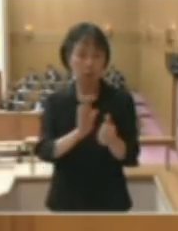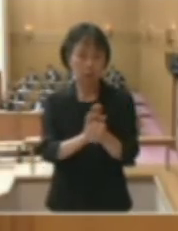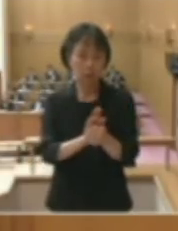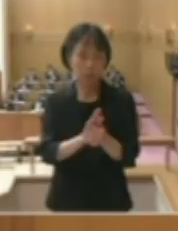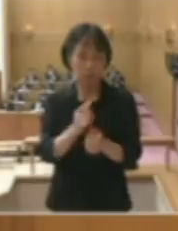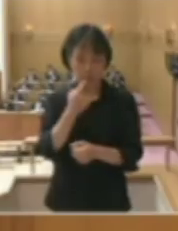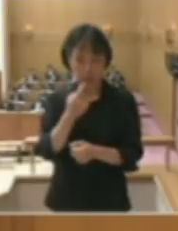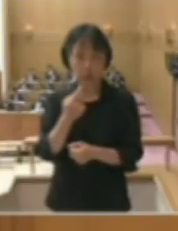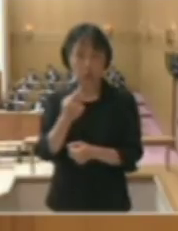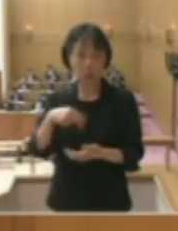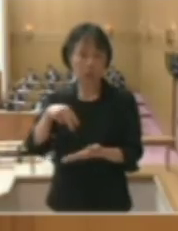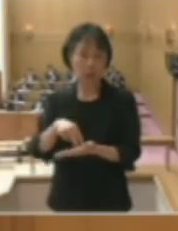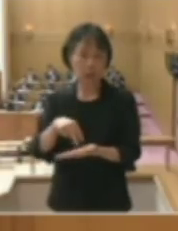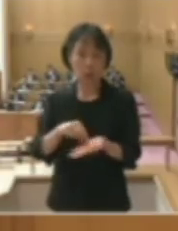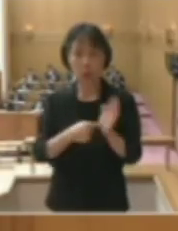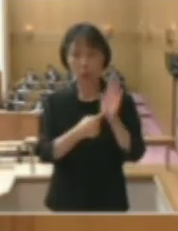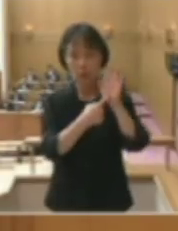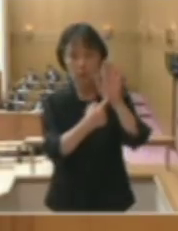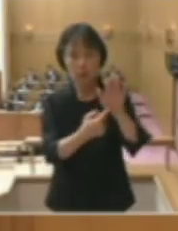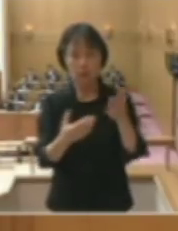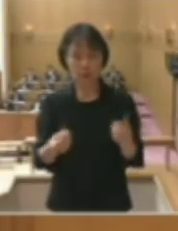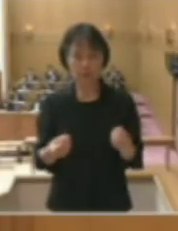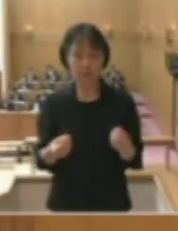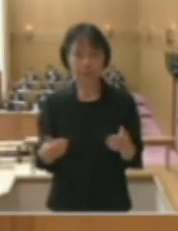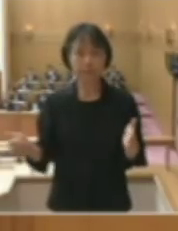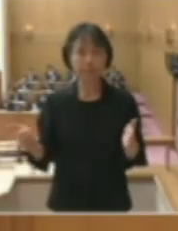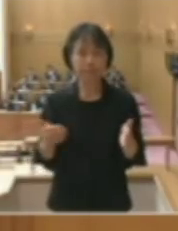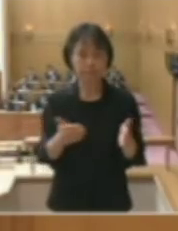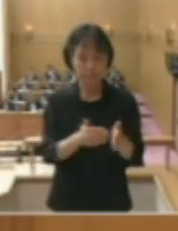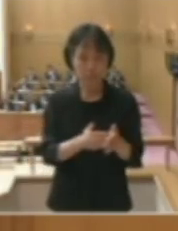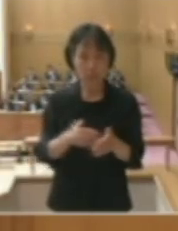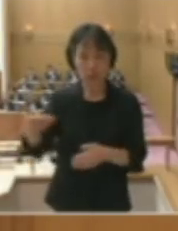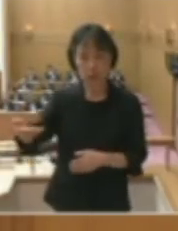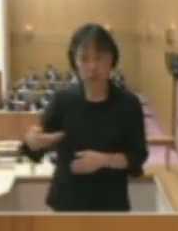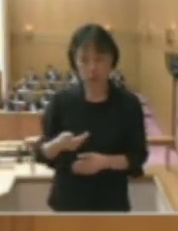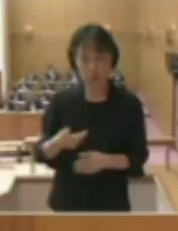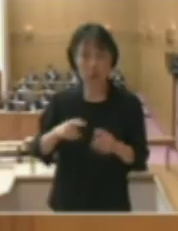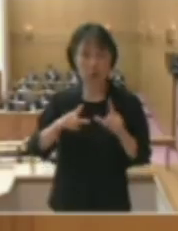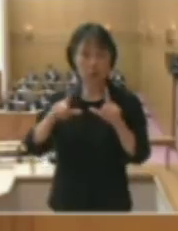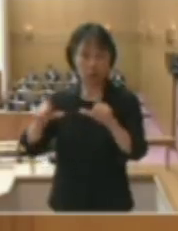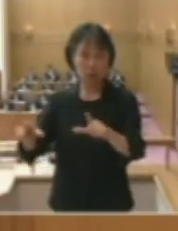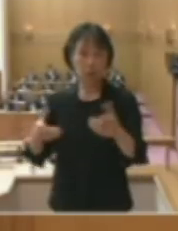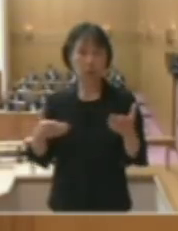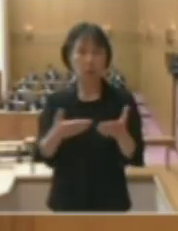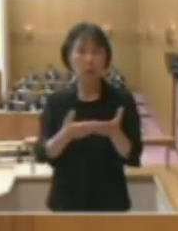場を表明したものであります。以上で石岡議員のご質問に対する答弁といたします。